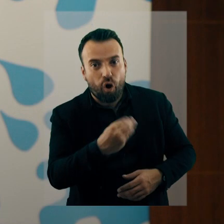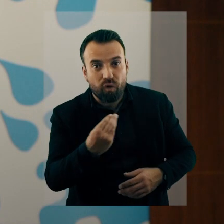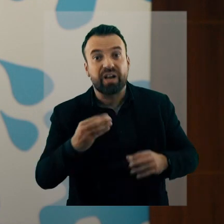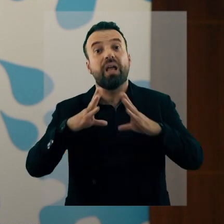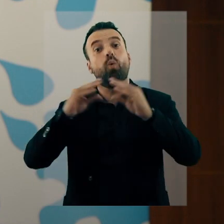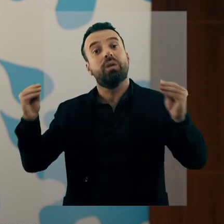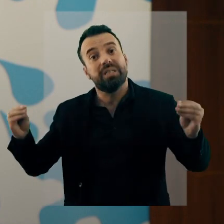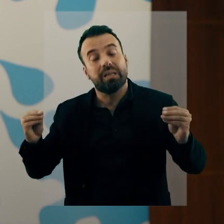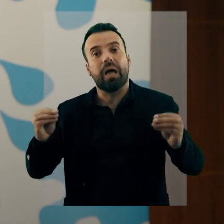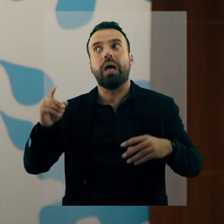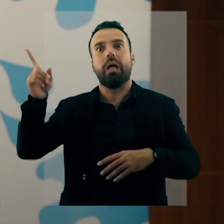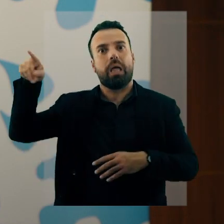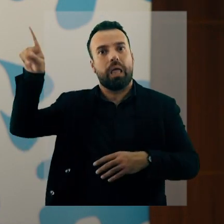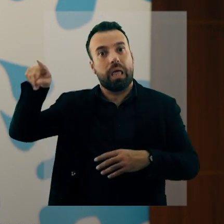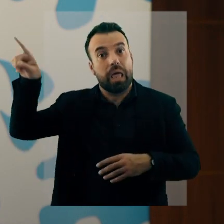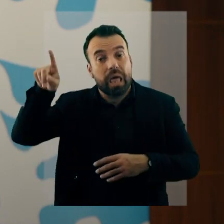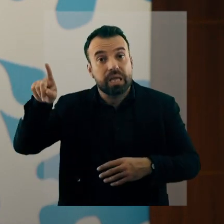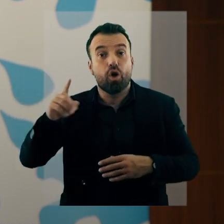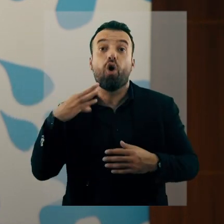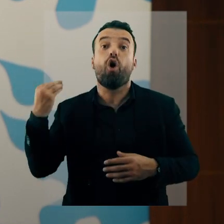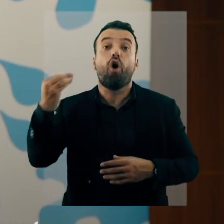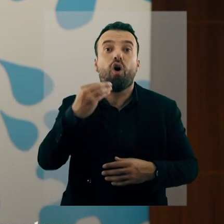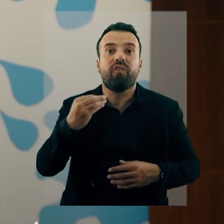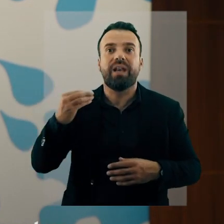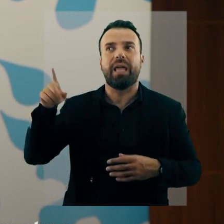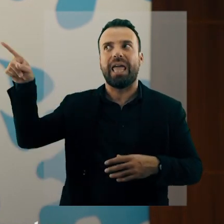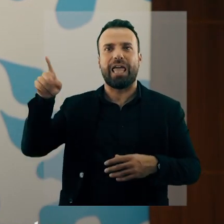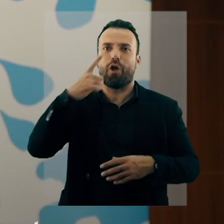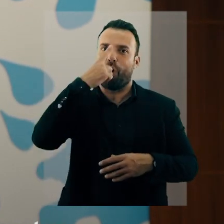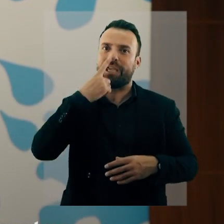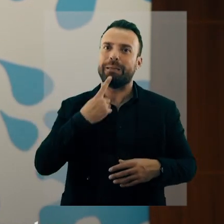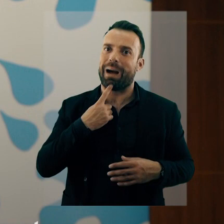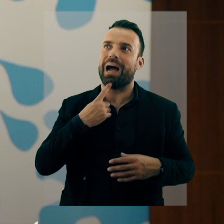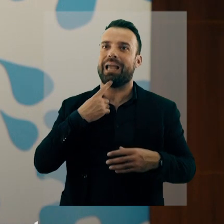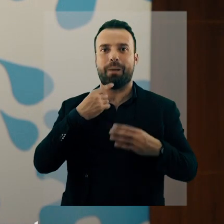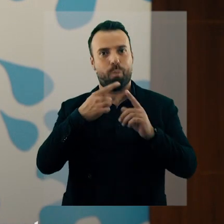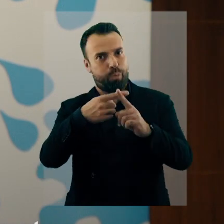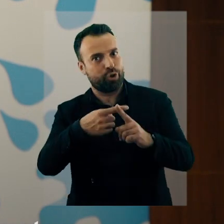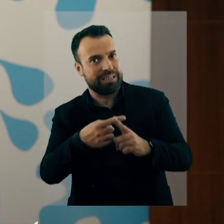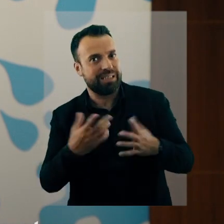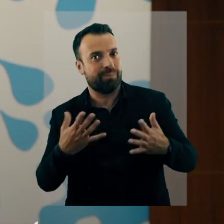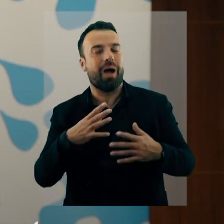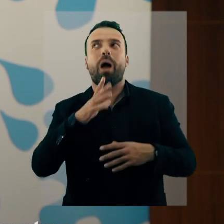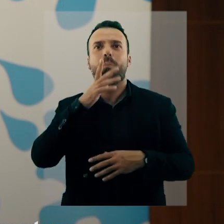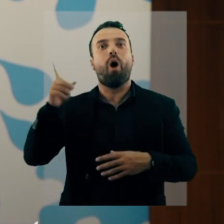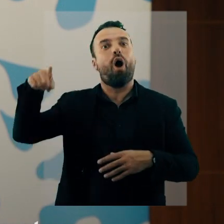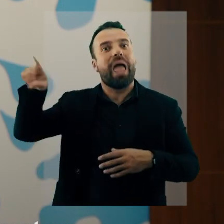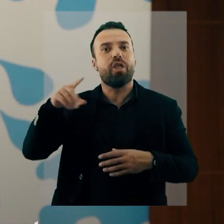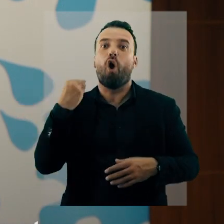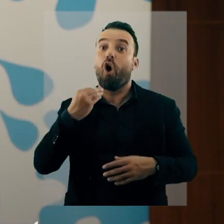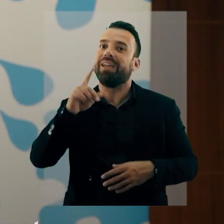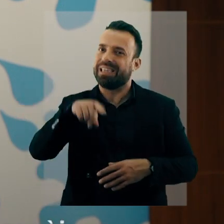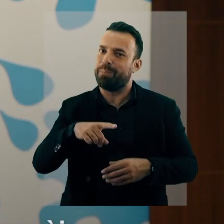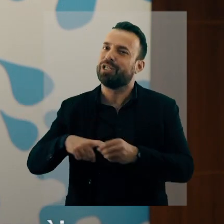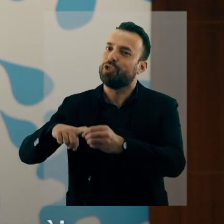també se pot donar a conèixer una cara diferent del jove universitari. A vegades jo crec que els joves tenen una mala imatge, no? I aquí se veu aquesta